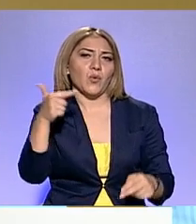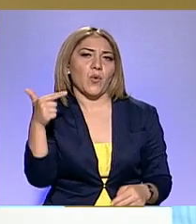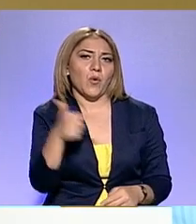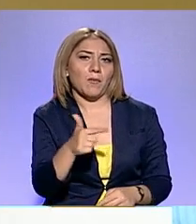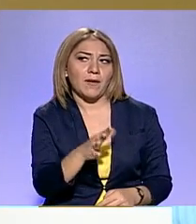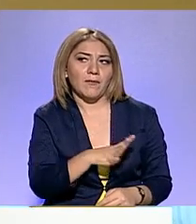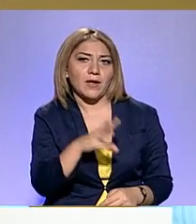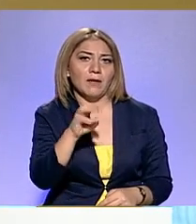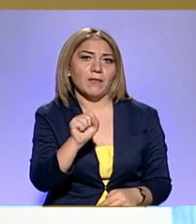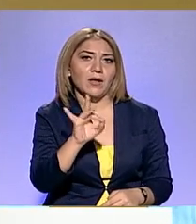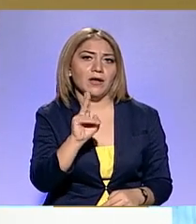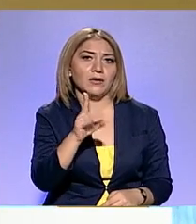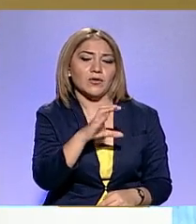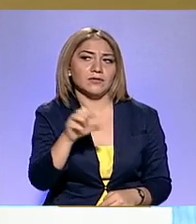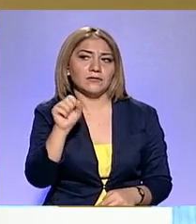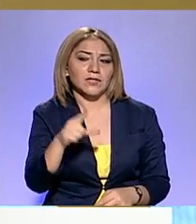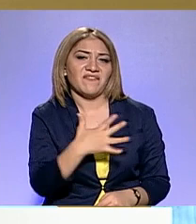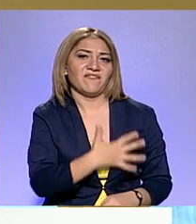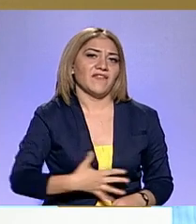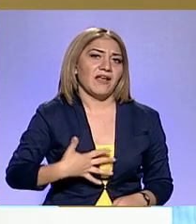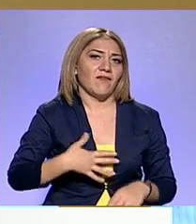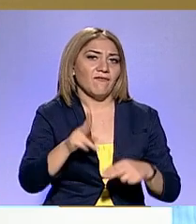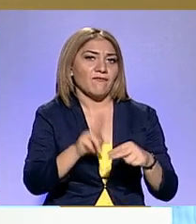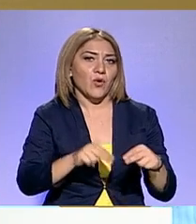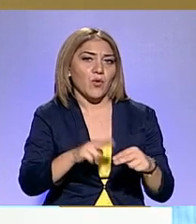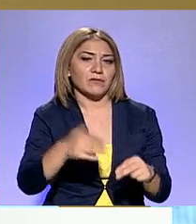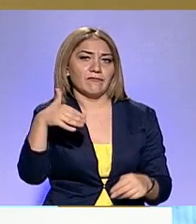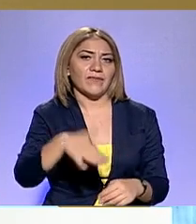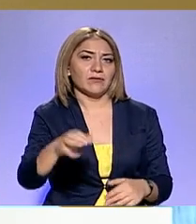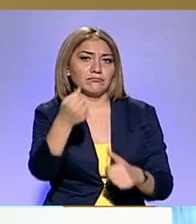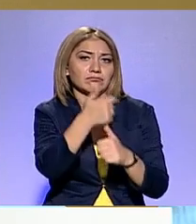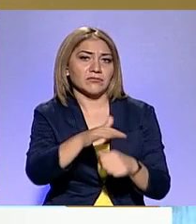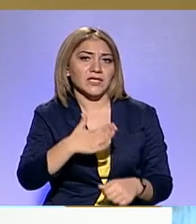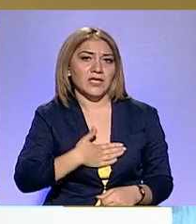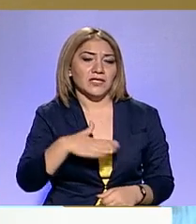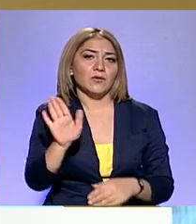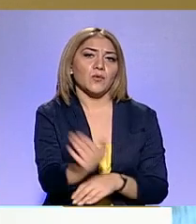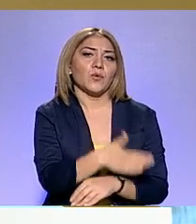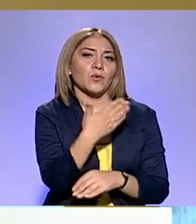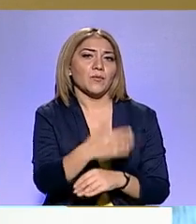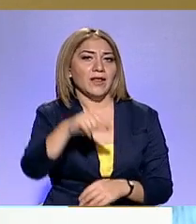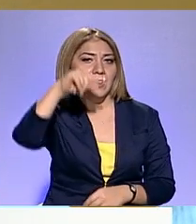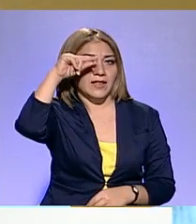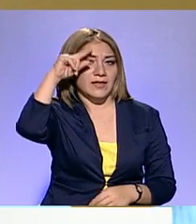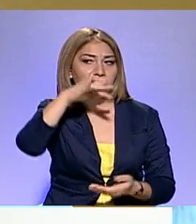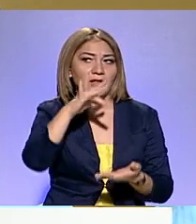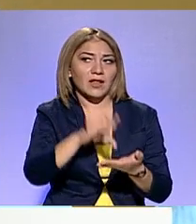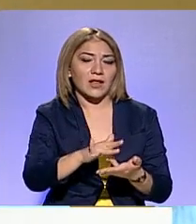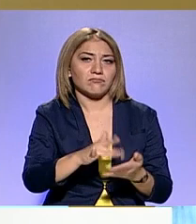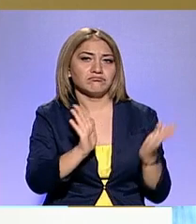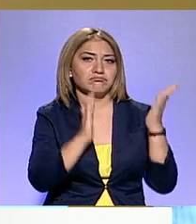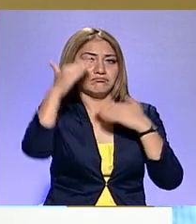է ոստիկանությունից։ Տեսանյութ են հրապարակում, որ ես շրջում եմ Երևան քաղաքում ինչ-որ